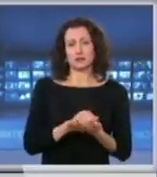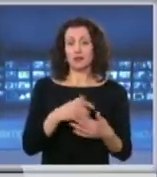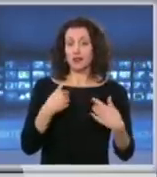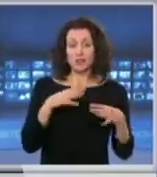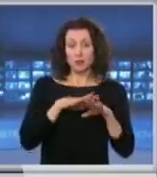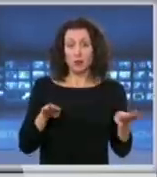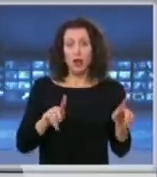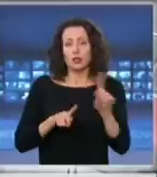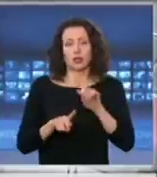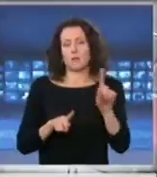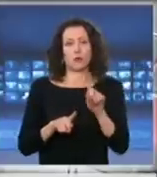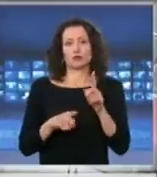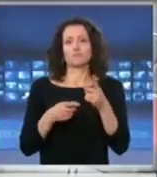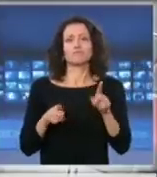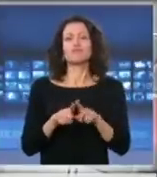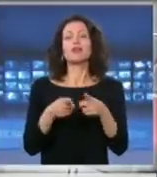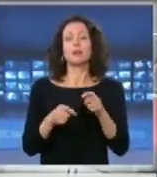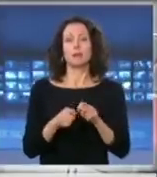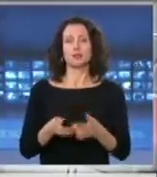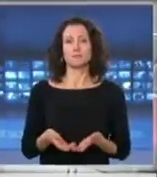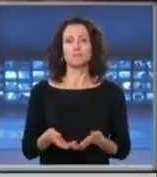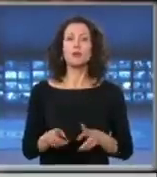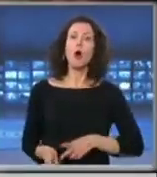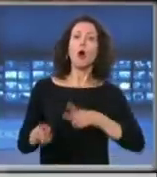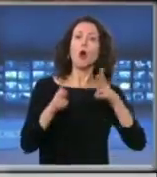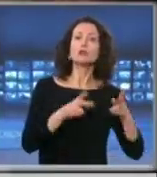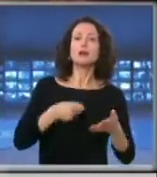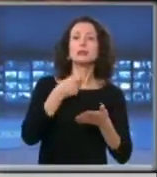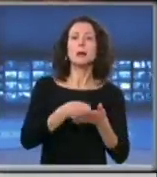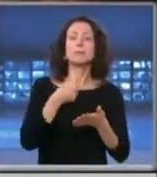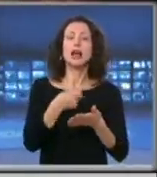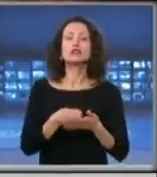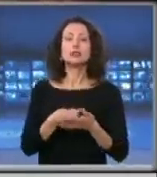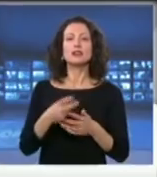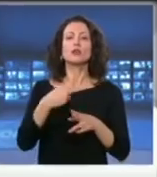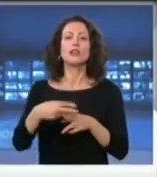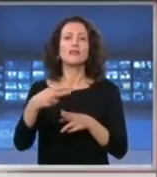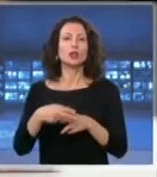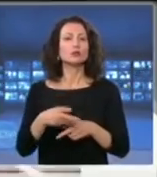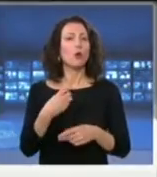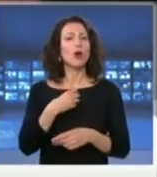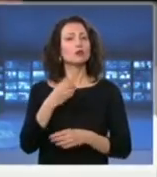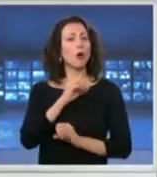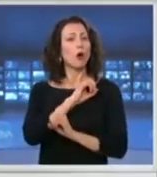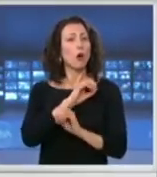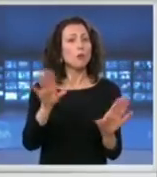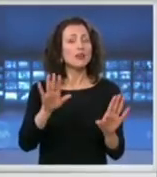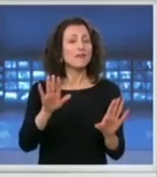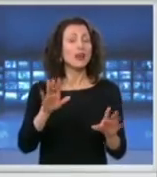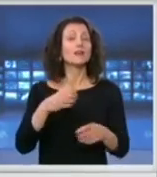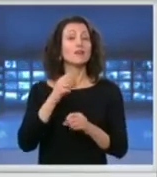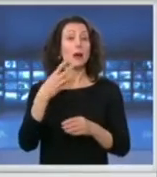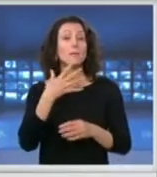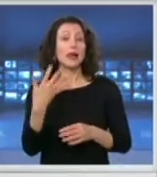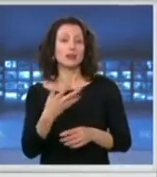това не можем да правим. Отлагането на плащането на вноските по кредитите, което БНБ обяви в петък, нямало да се отрази върху амбициите ни